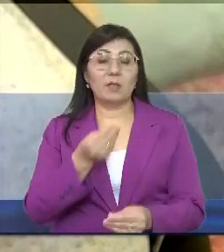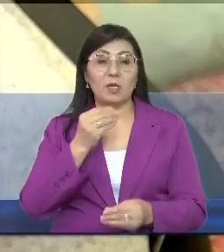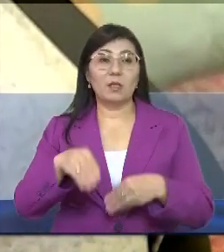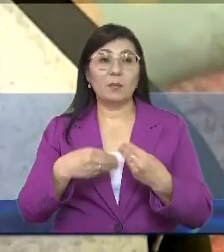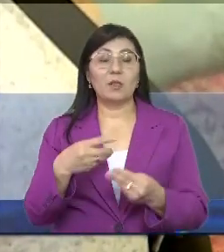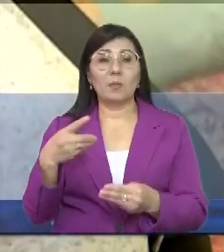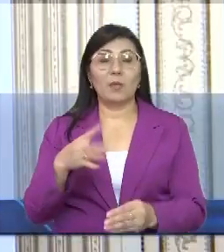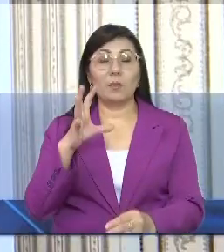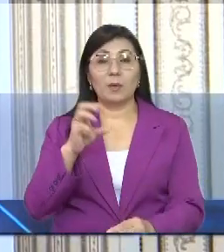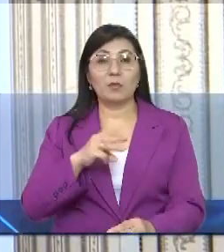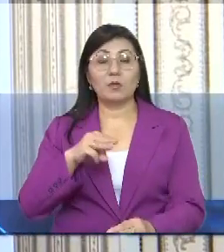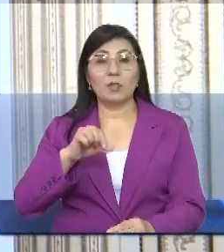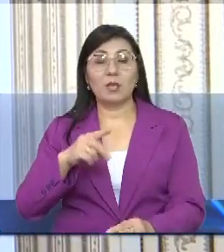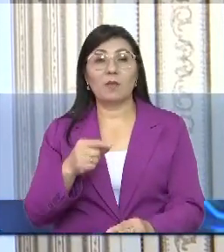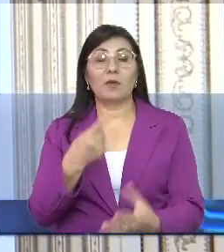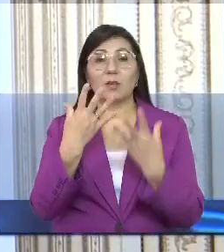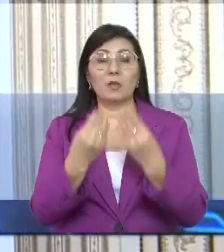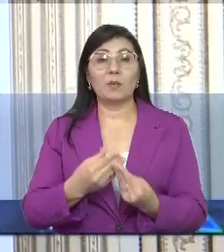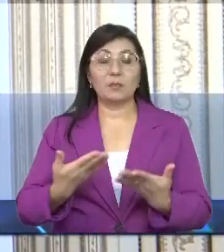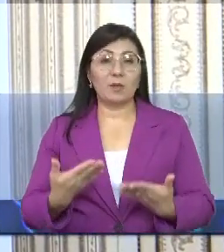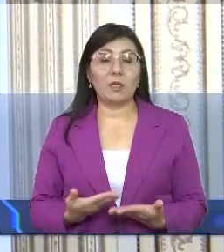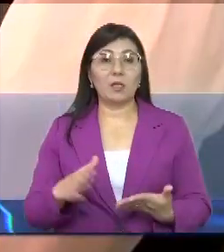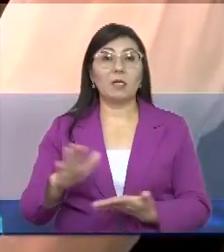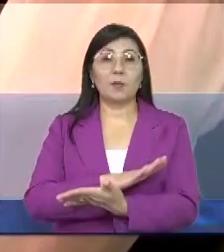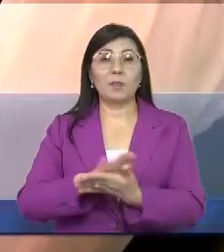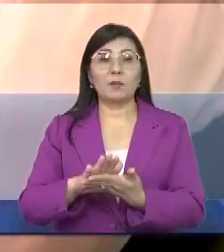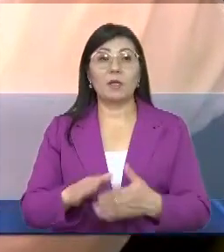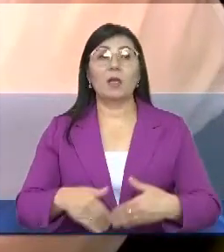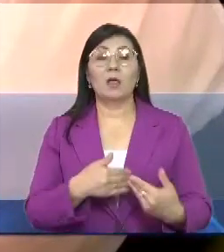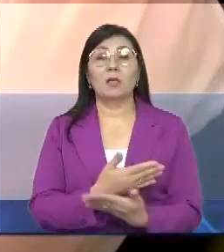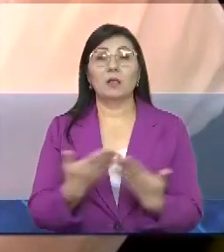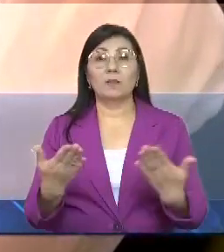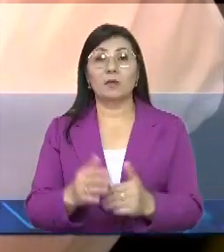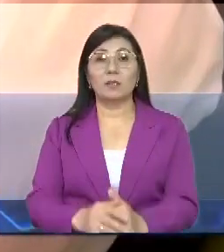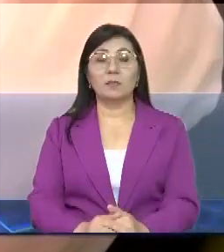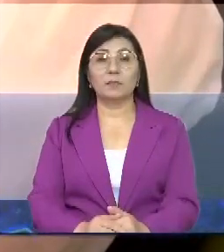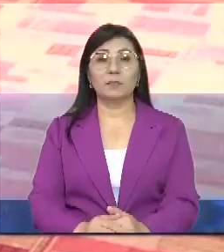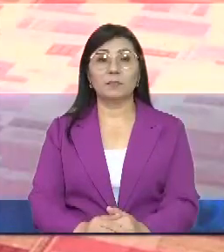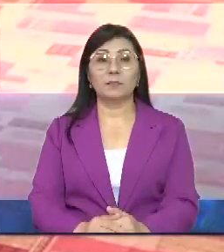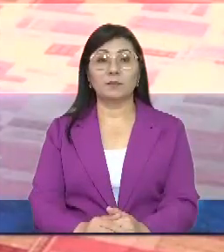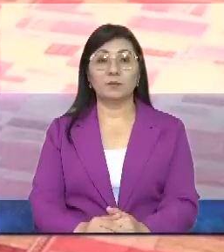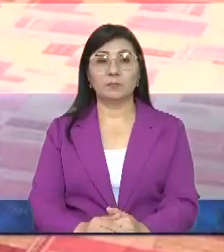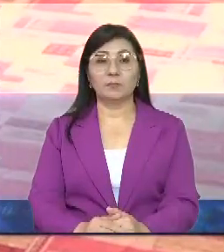выделяется полторы тысячи тенге в день а в целом проживание полностью бесплатное для всех Николай сырбов сам откаликенов телеканал